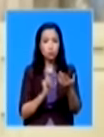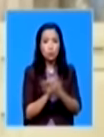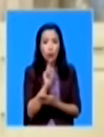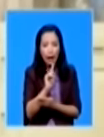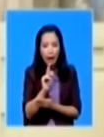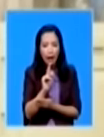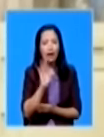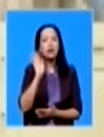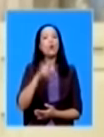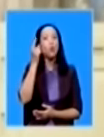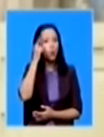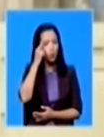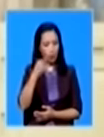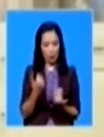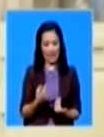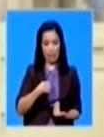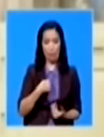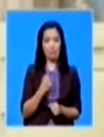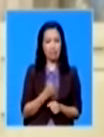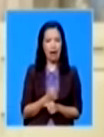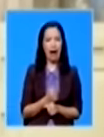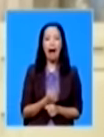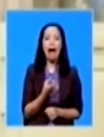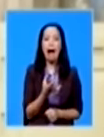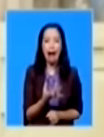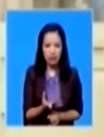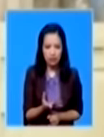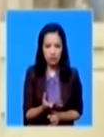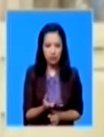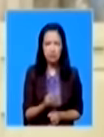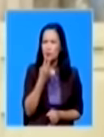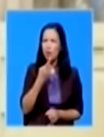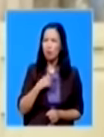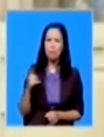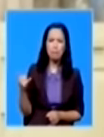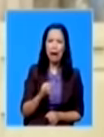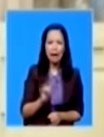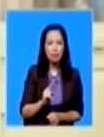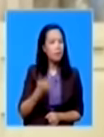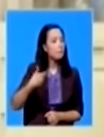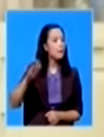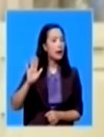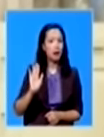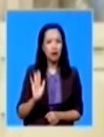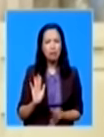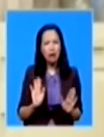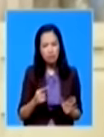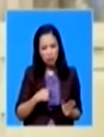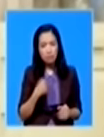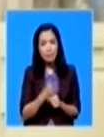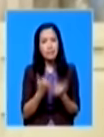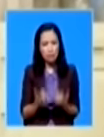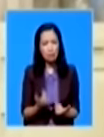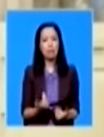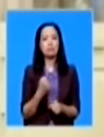หาเจอว่าไอ้ที่ผมทำวันนี้มันคืออะไรไม่ใช่มามองว่าผมมายังไงแล้วผมควรจะไปได้แล้วแล้วผมทำอะไรทุกวัน